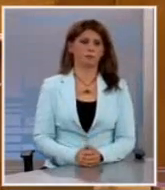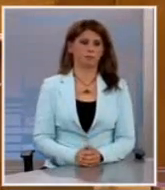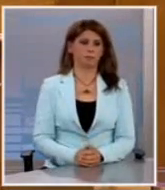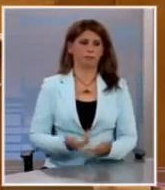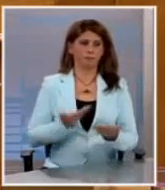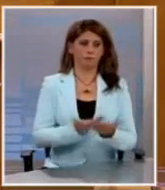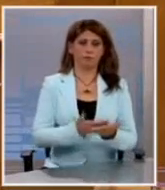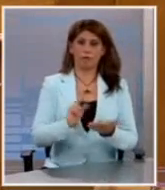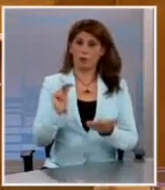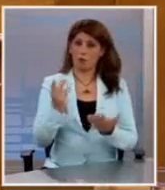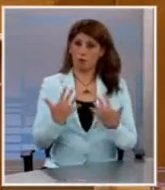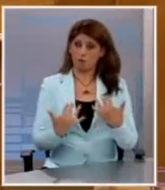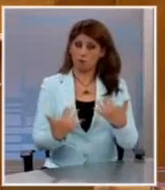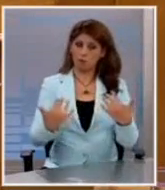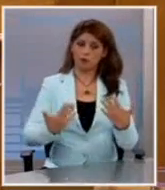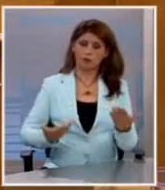Βουλή